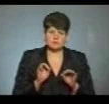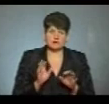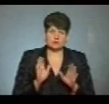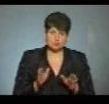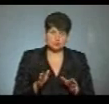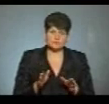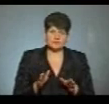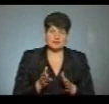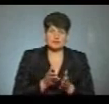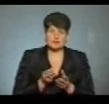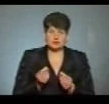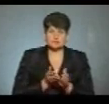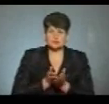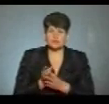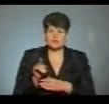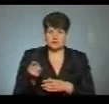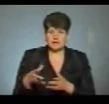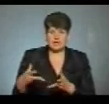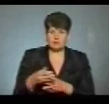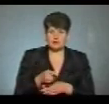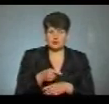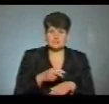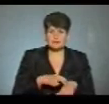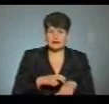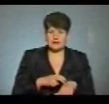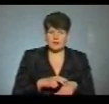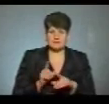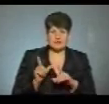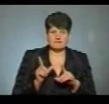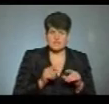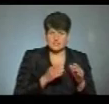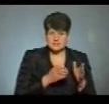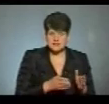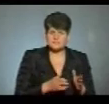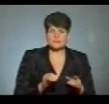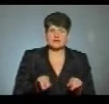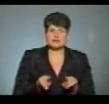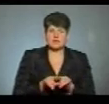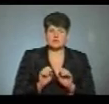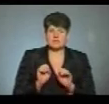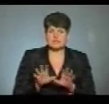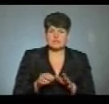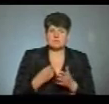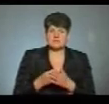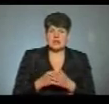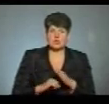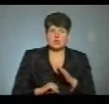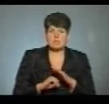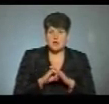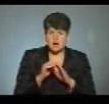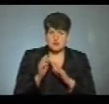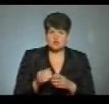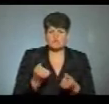ресурс скерувати туди на оплату цим лікарям на виїзди по санавіації і також передати матеріальну базу,